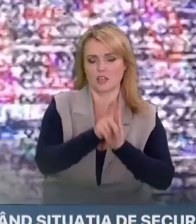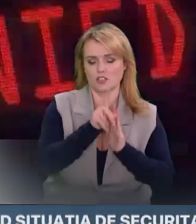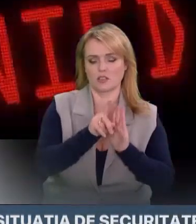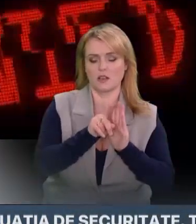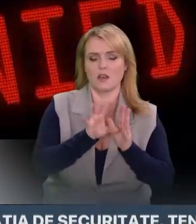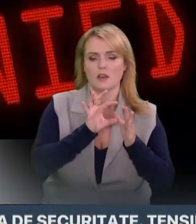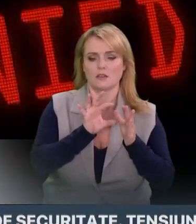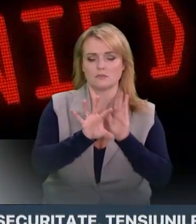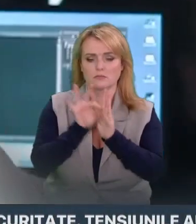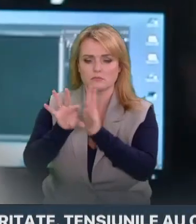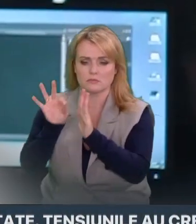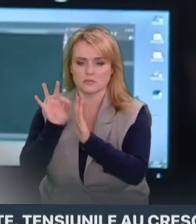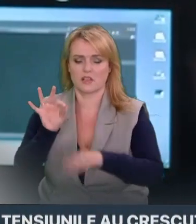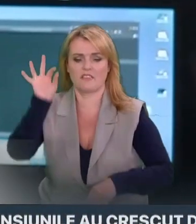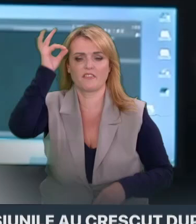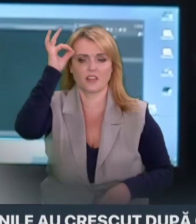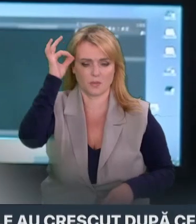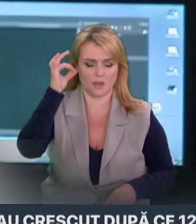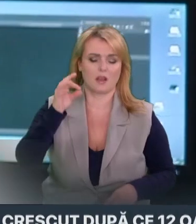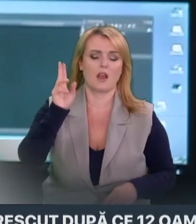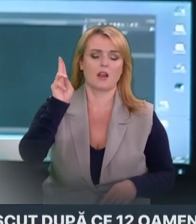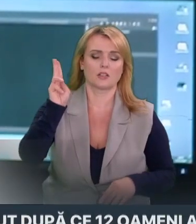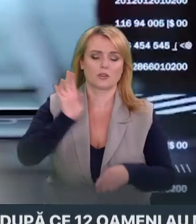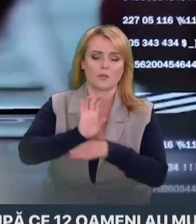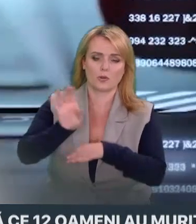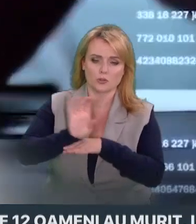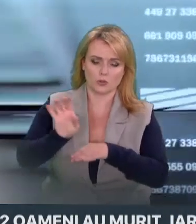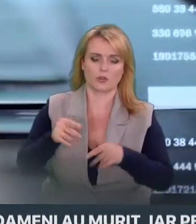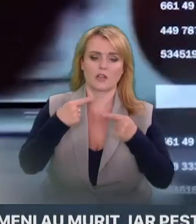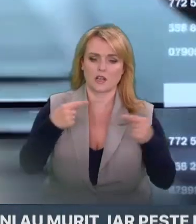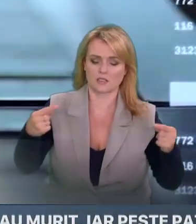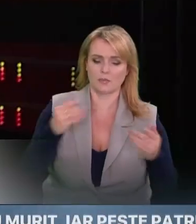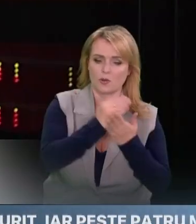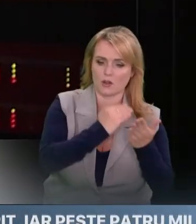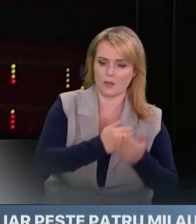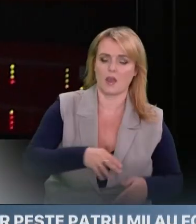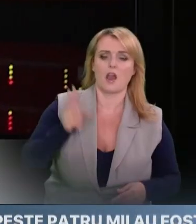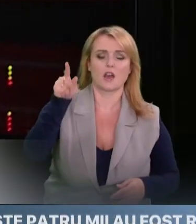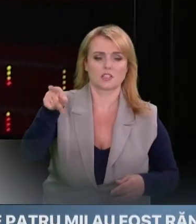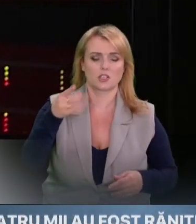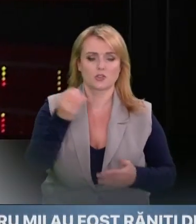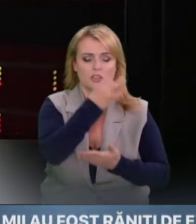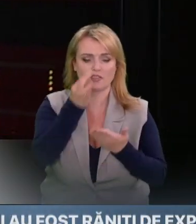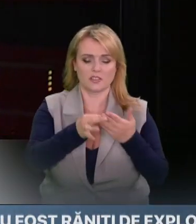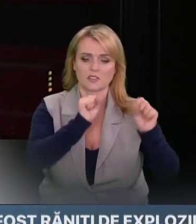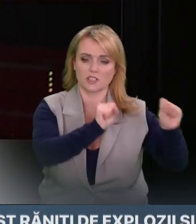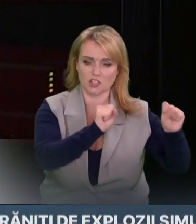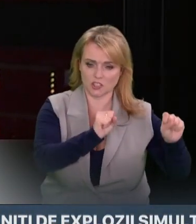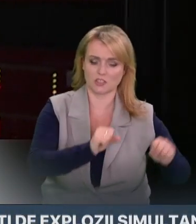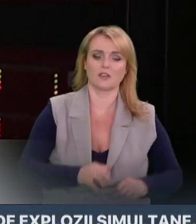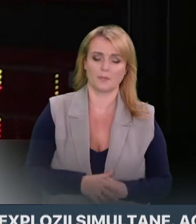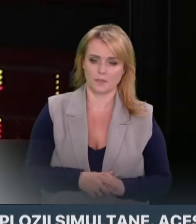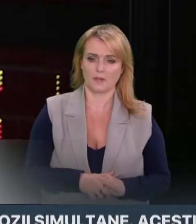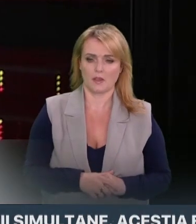din domeniul securității cibernetice, care sunt producători ai produselor de soft ce protejează acele infrastructuri, acele produse